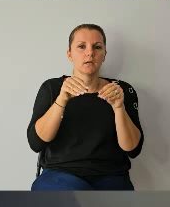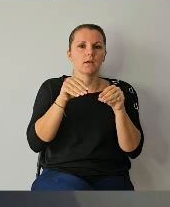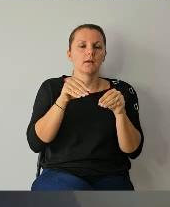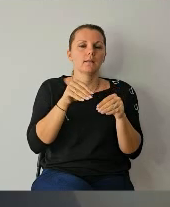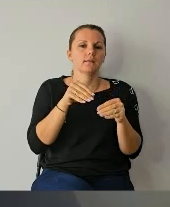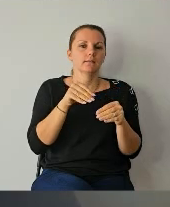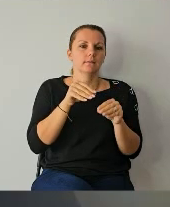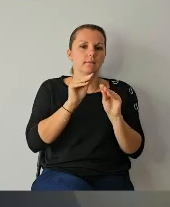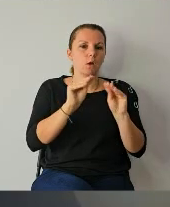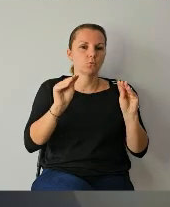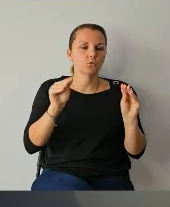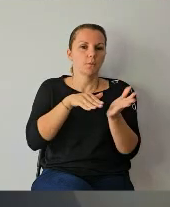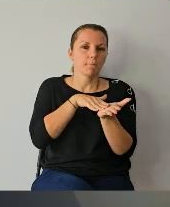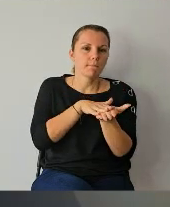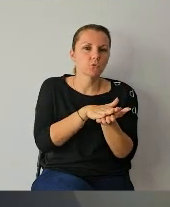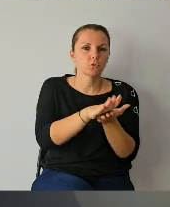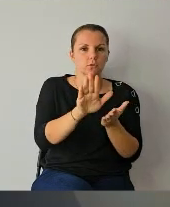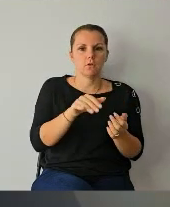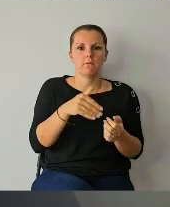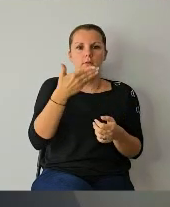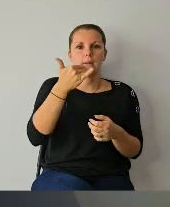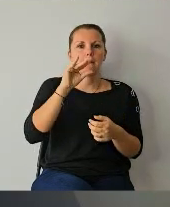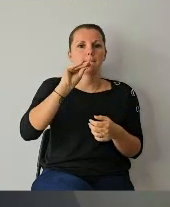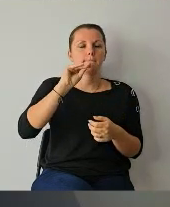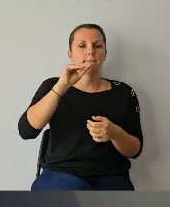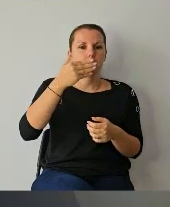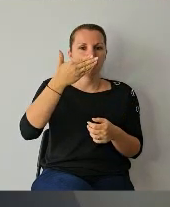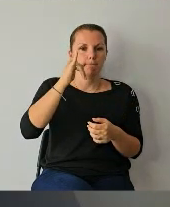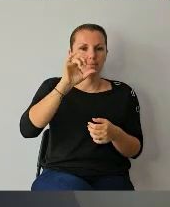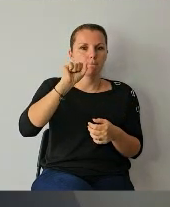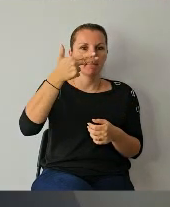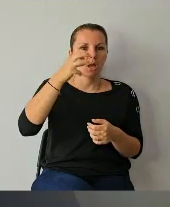początkującego, mianowanego, dyplomowanego.